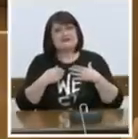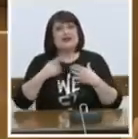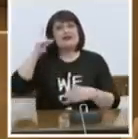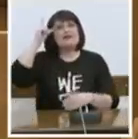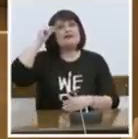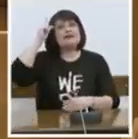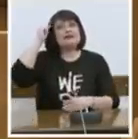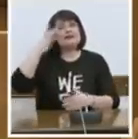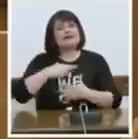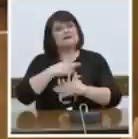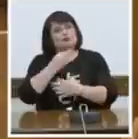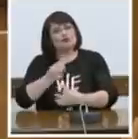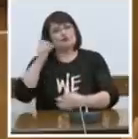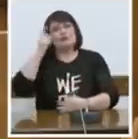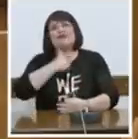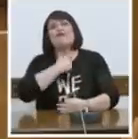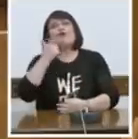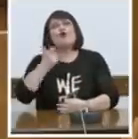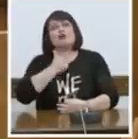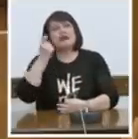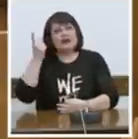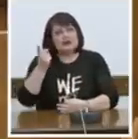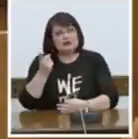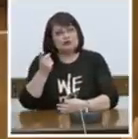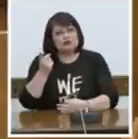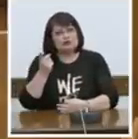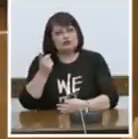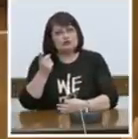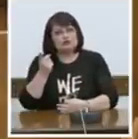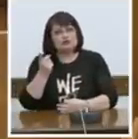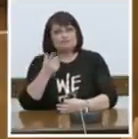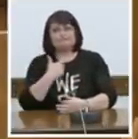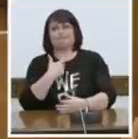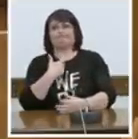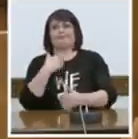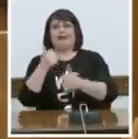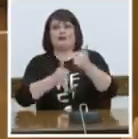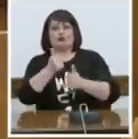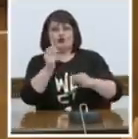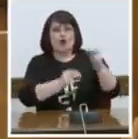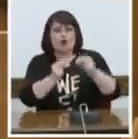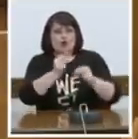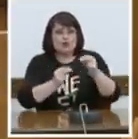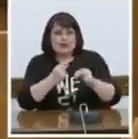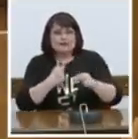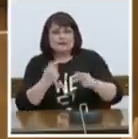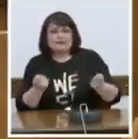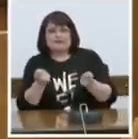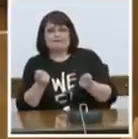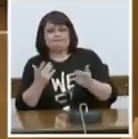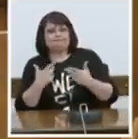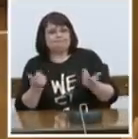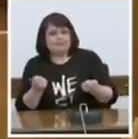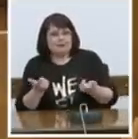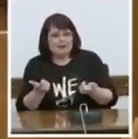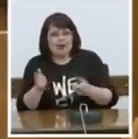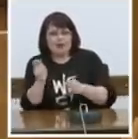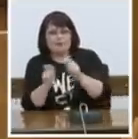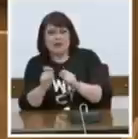φοιτητών που αποκλείστηκαν από τις εκλογές τον Ιούνιο, γιατί οι εκλογές προσδιορίστηκαν